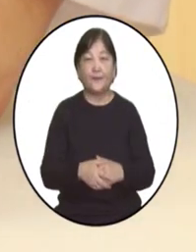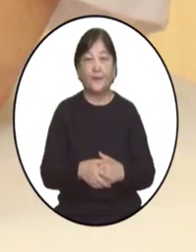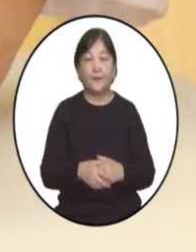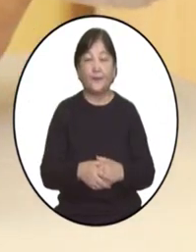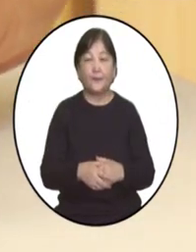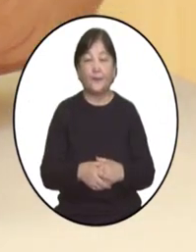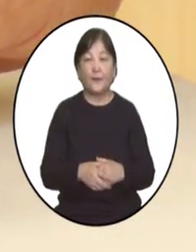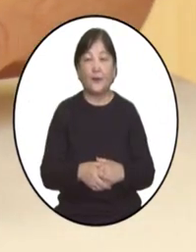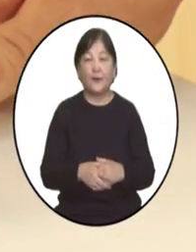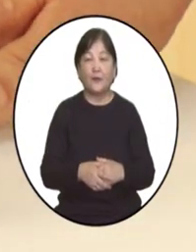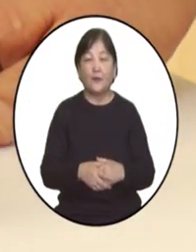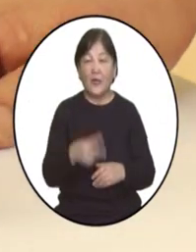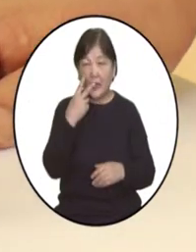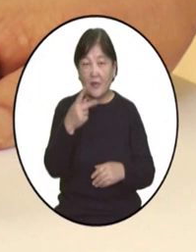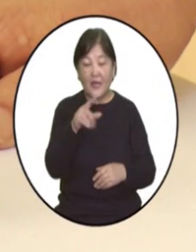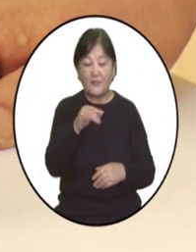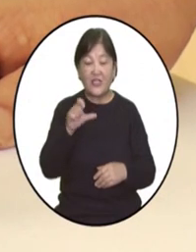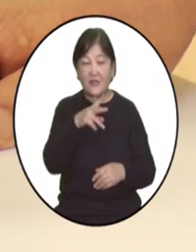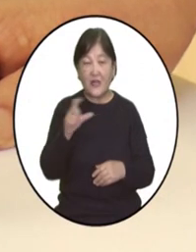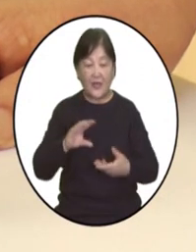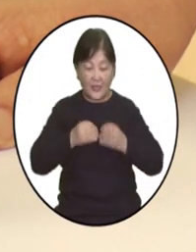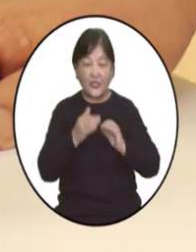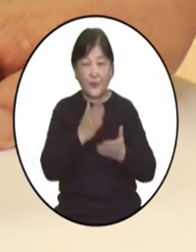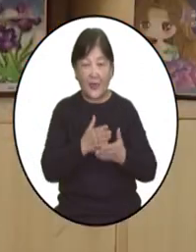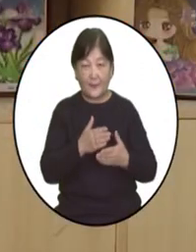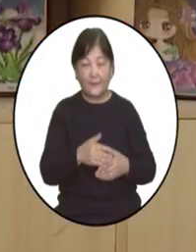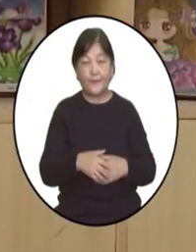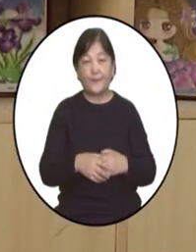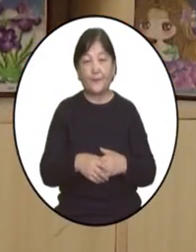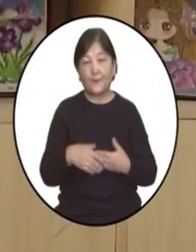5°C. За, одоо хэмжилтээ эхлэе. Хэмжилтээ эхлэе.